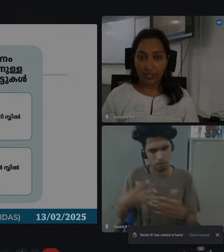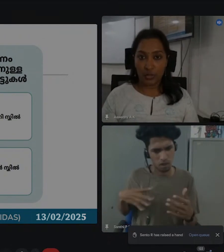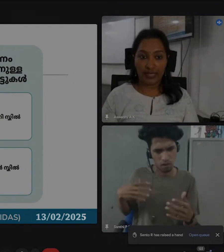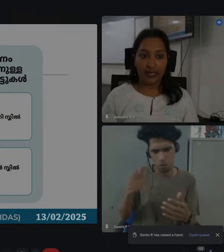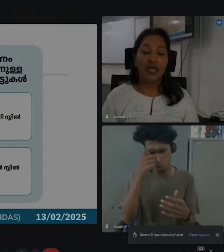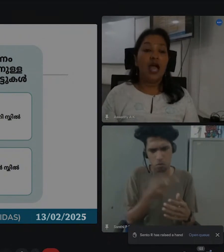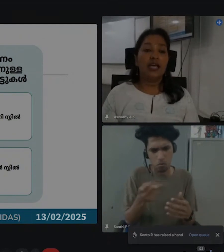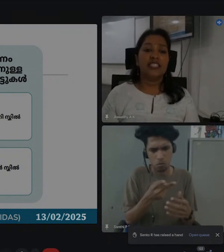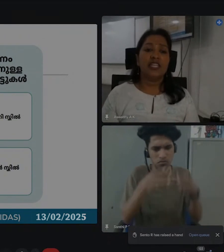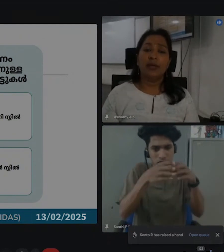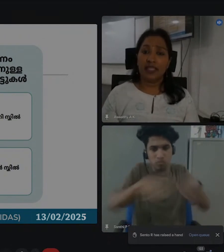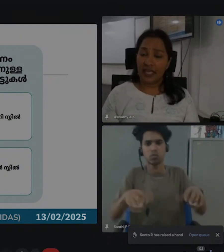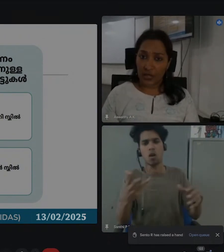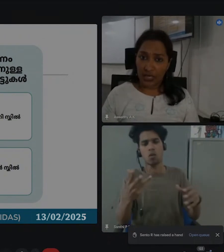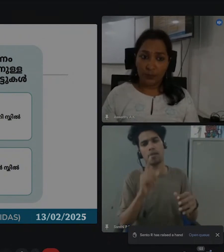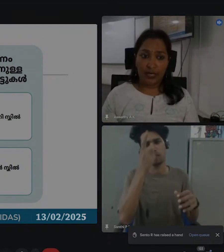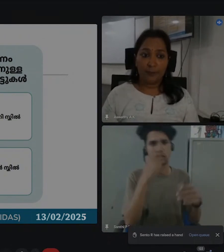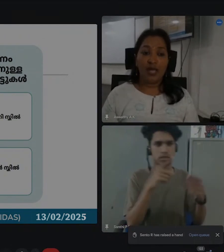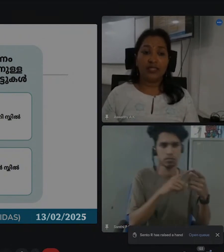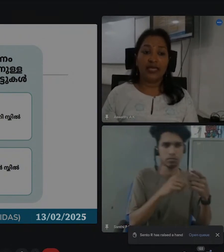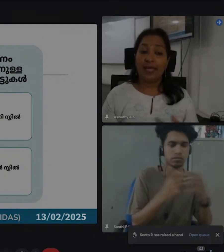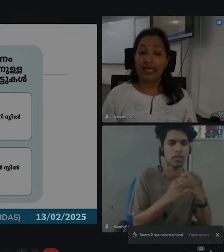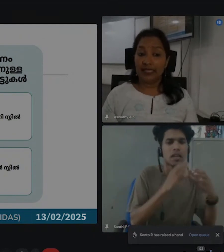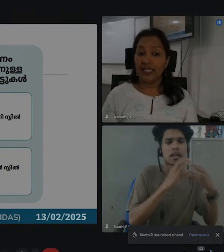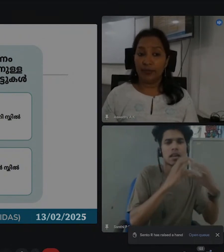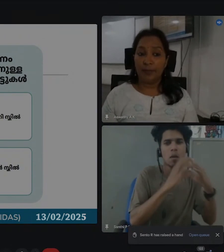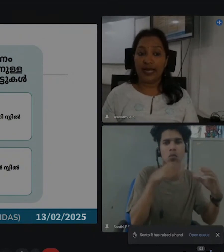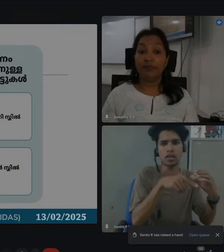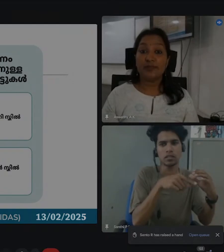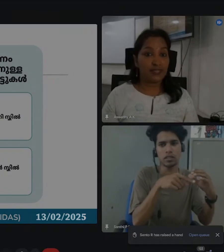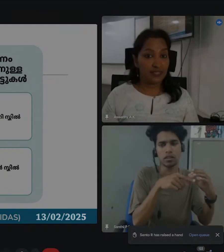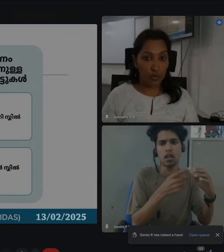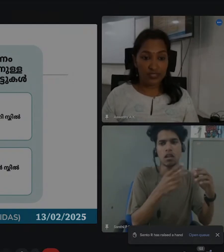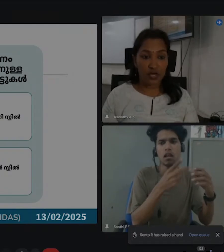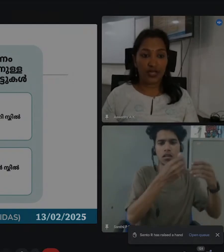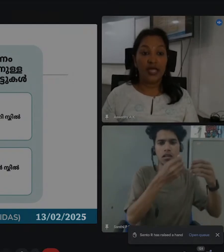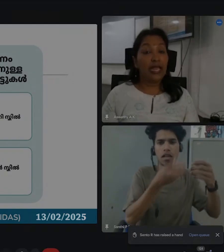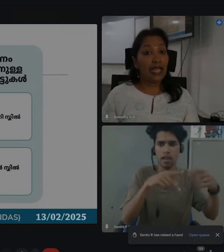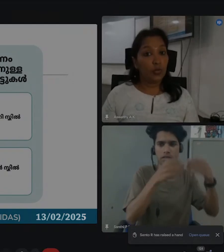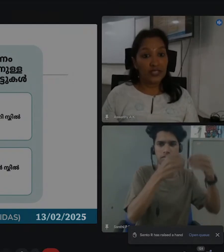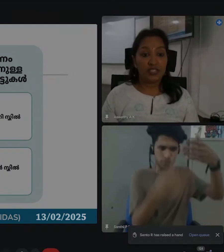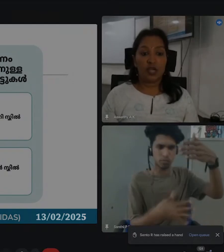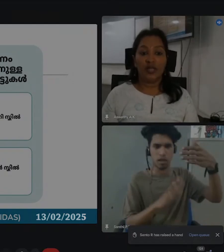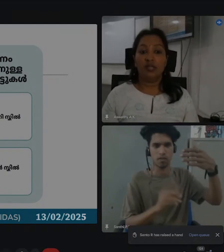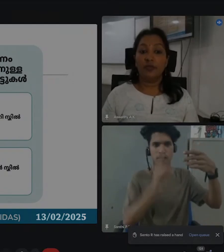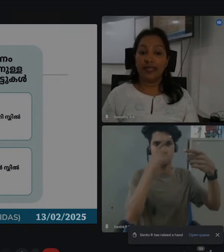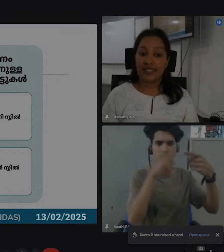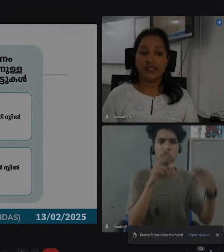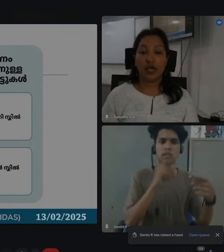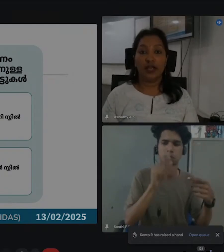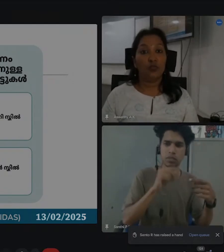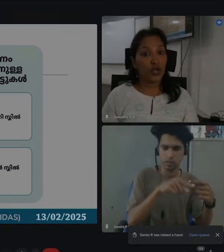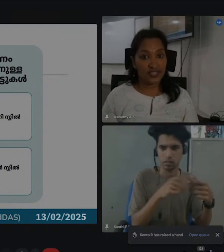തരംതിരിക്കാം എന്നുള്ളതാണ്. ആശയവിനിമയ തകരാറുകൾ എന്ന് പറയുമ്പോൾ പല രീതിയിൽ നമുക്ക് പറയാം. ഡിസോർഡർ, ലാംഗ്വേജ് ഡിസോർഡർ,